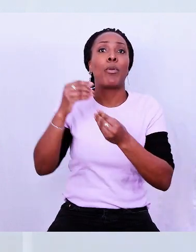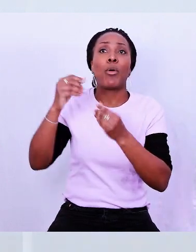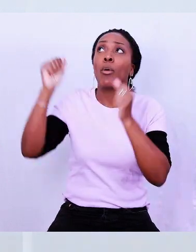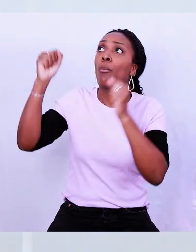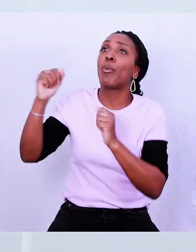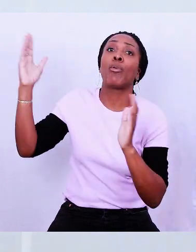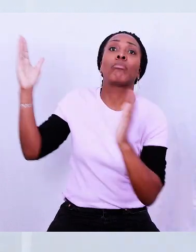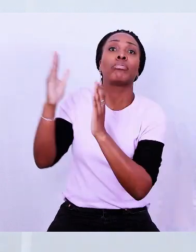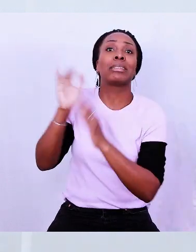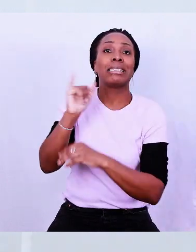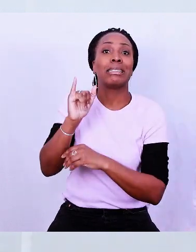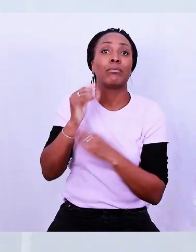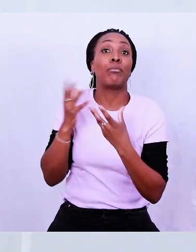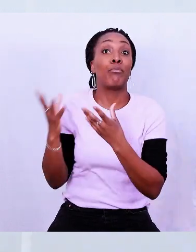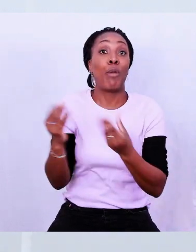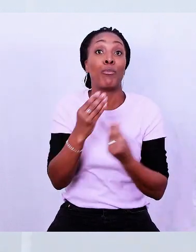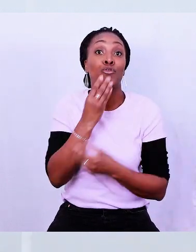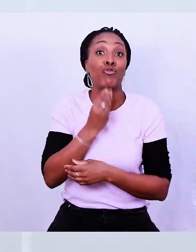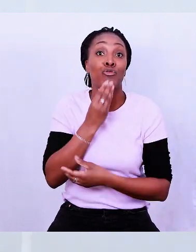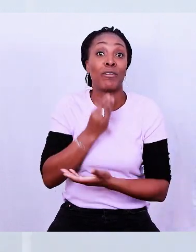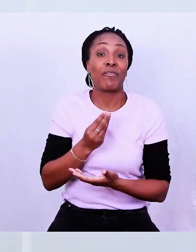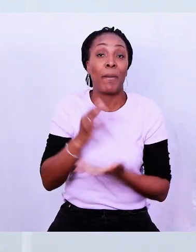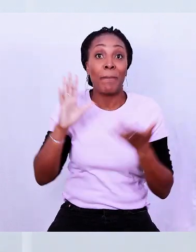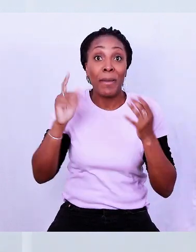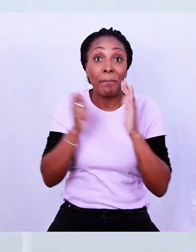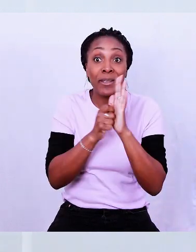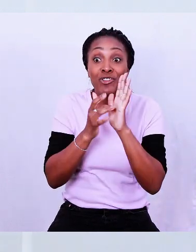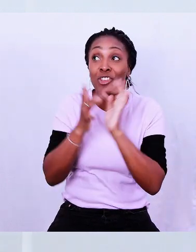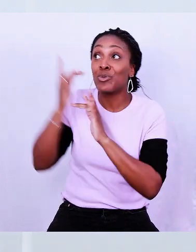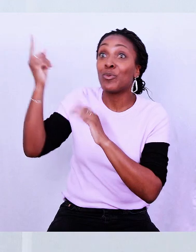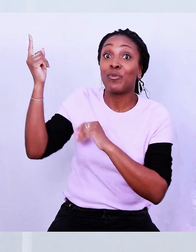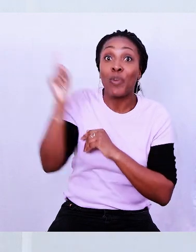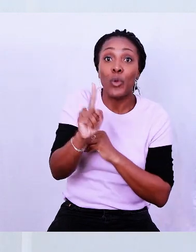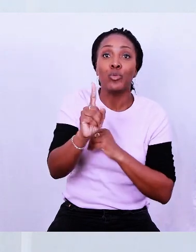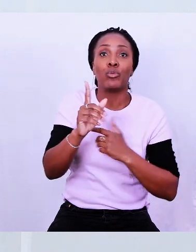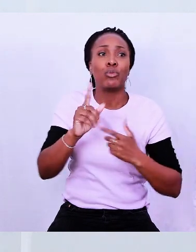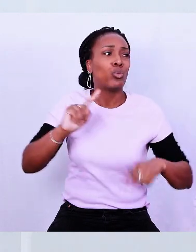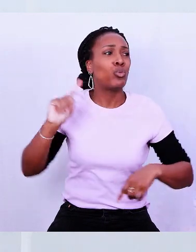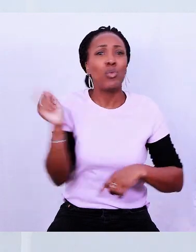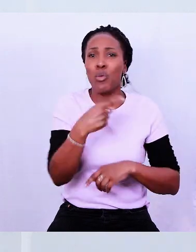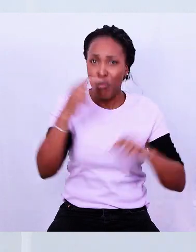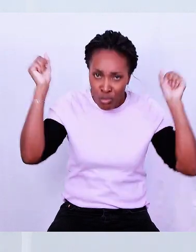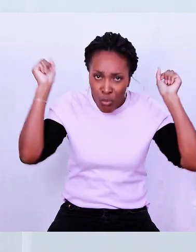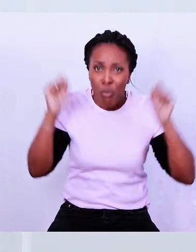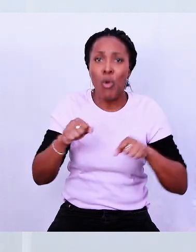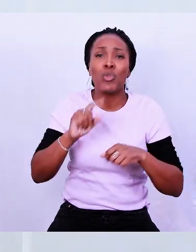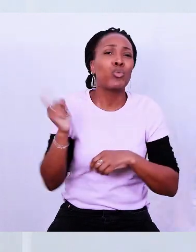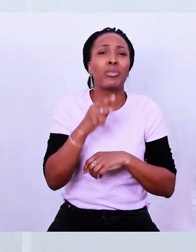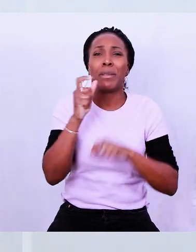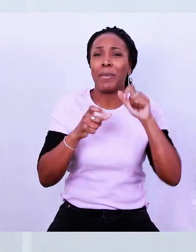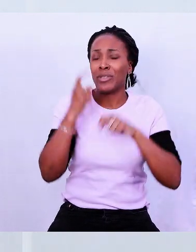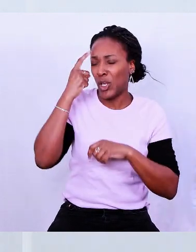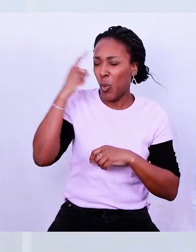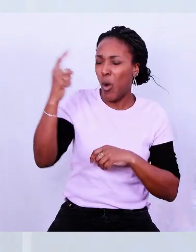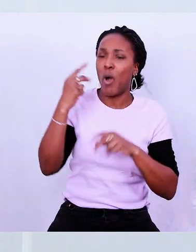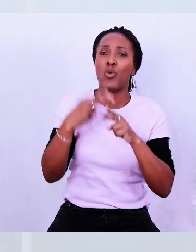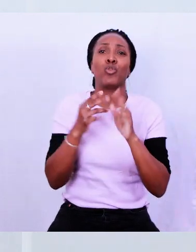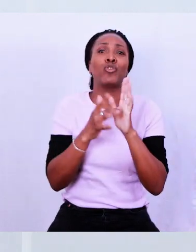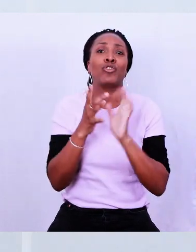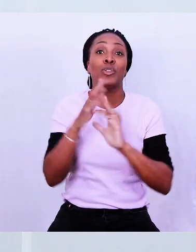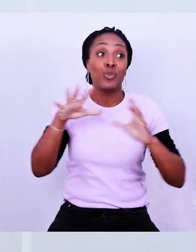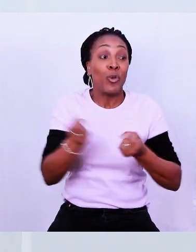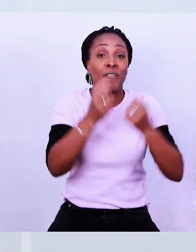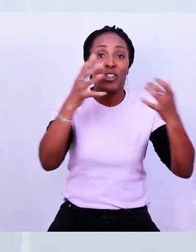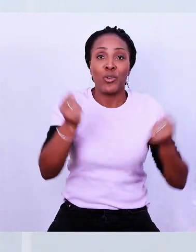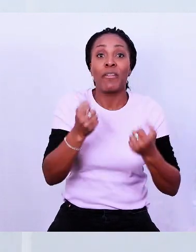était sélectionné pour ça. Mais quand Jésus-Christ est venu, c'est tous ceux qui croient en son nom, qui aujourd'hui sont